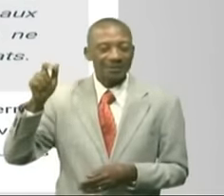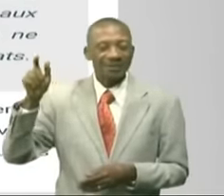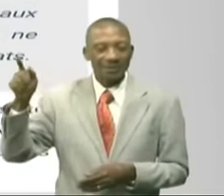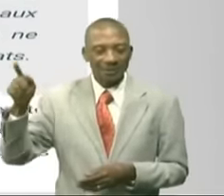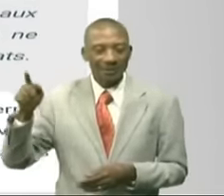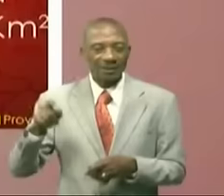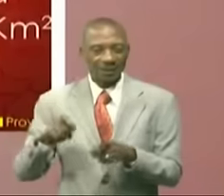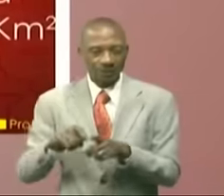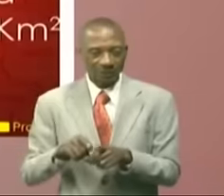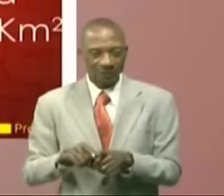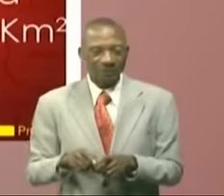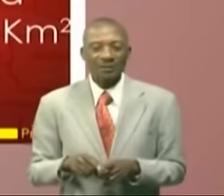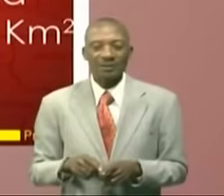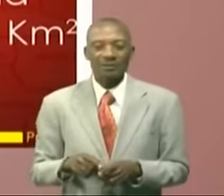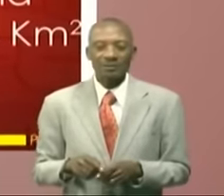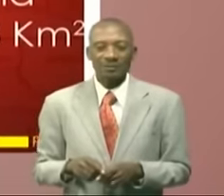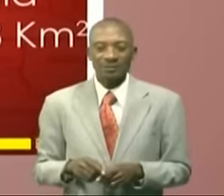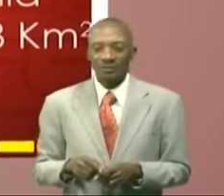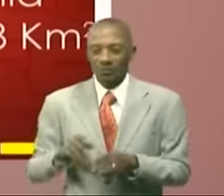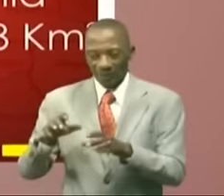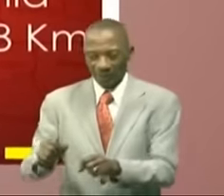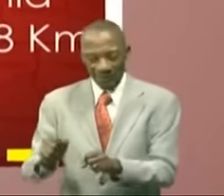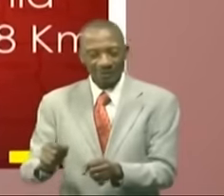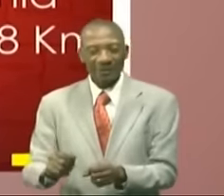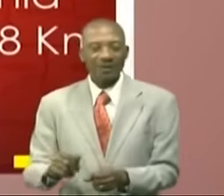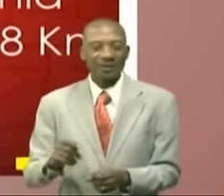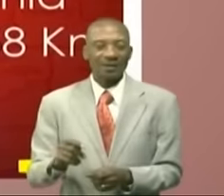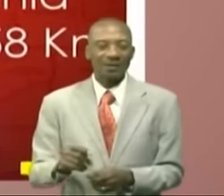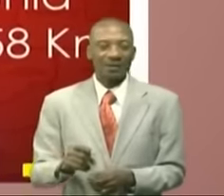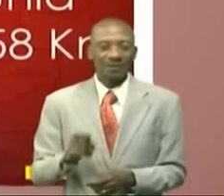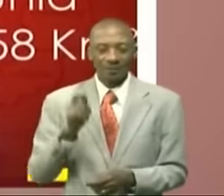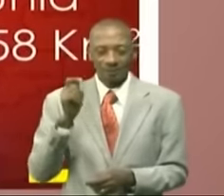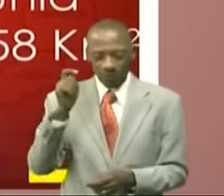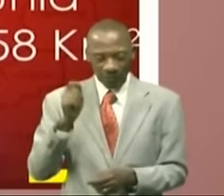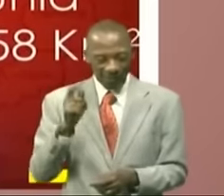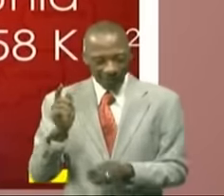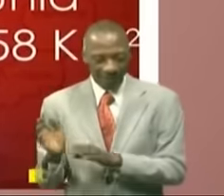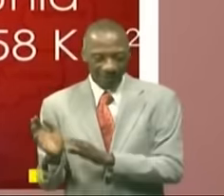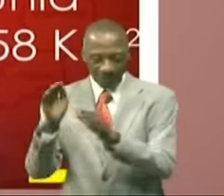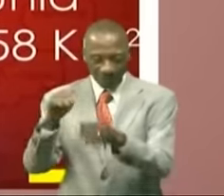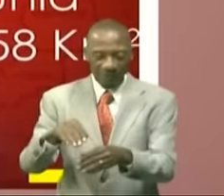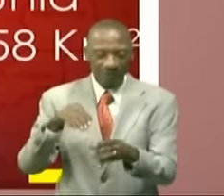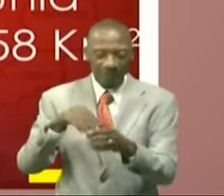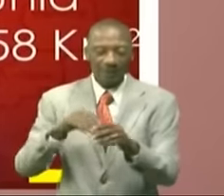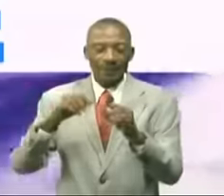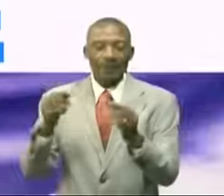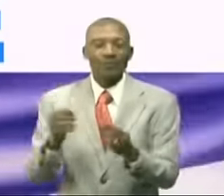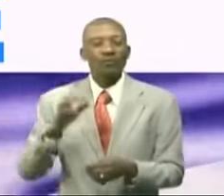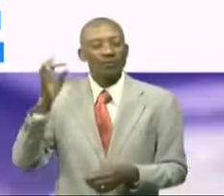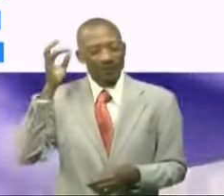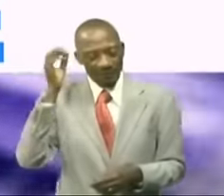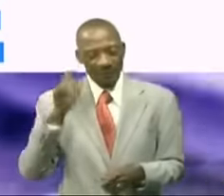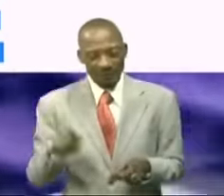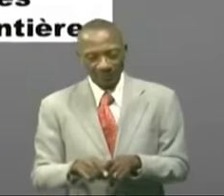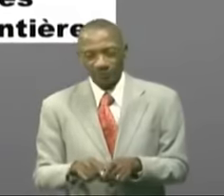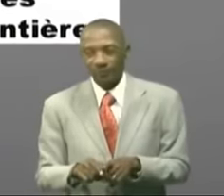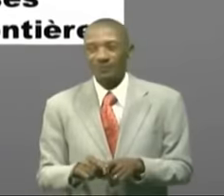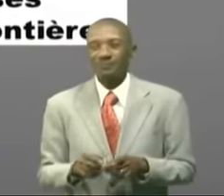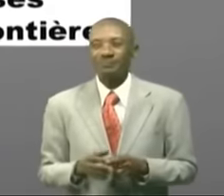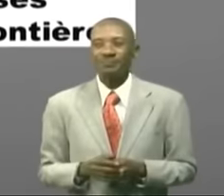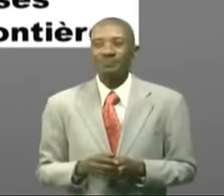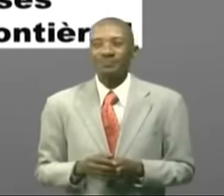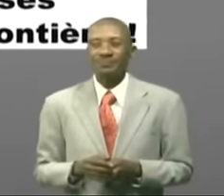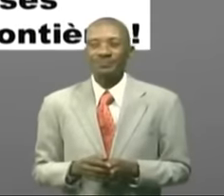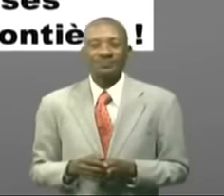personnes portaient des tenues similaires à celles de la police nationale congolaise sans être inquiétées.